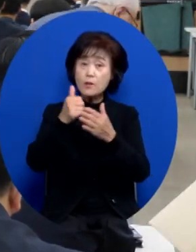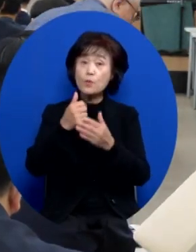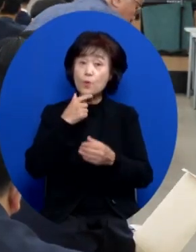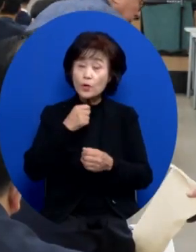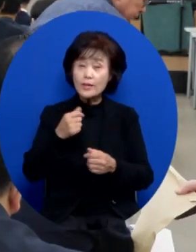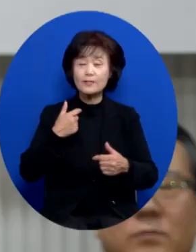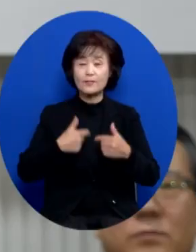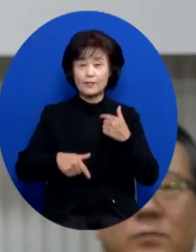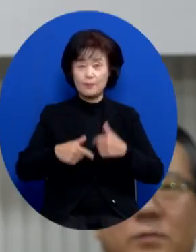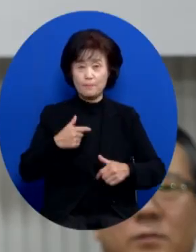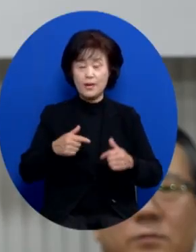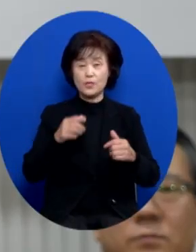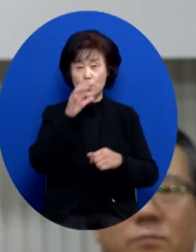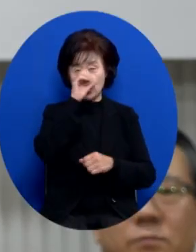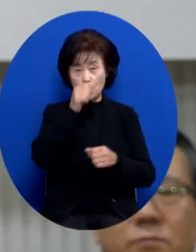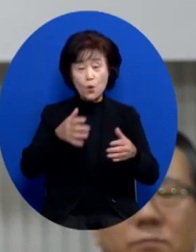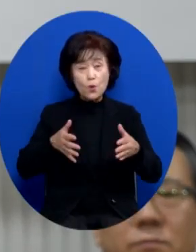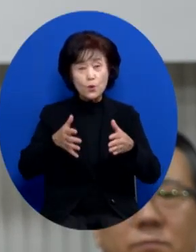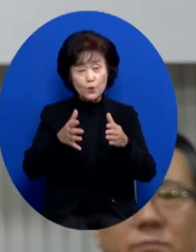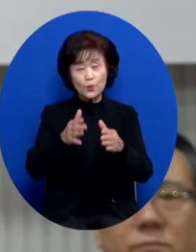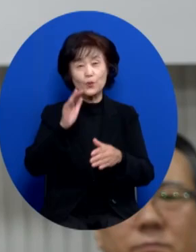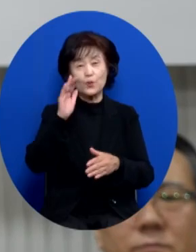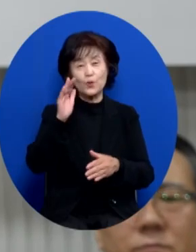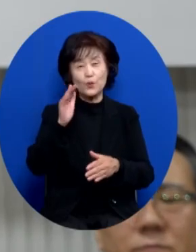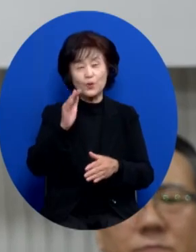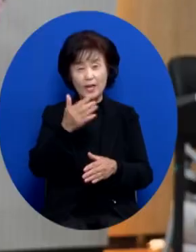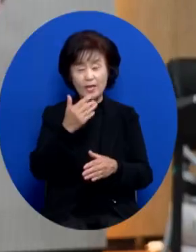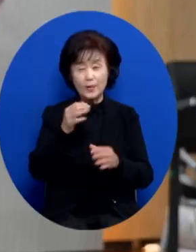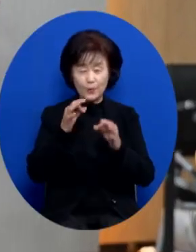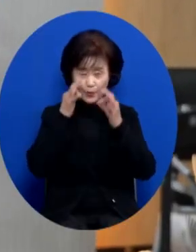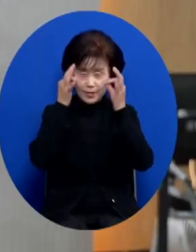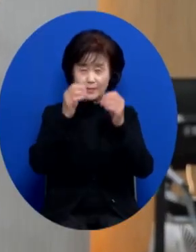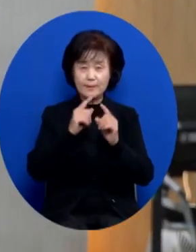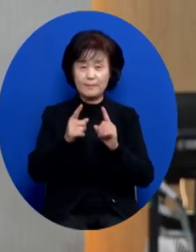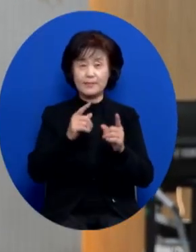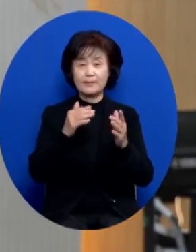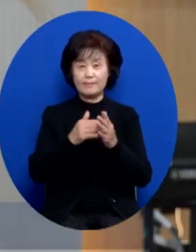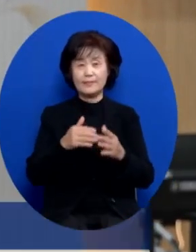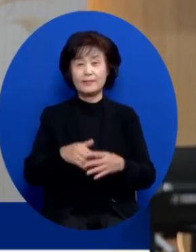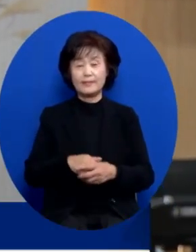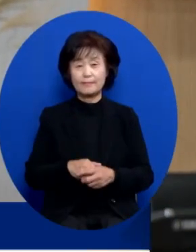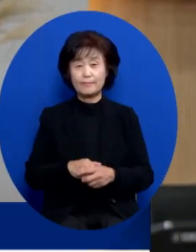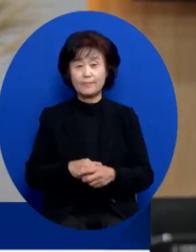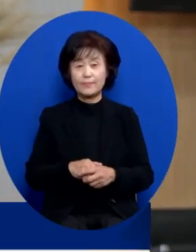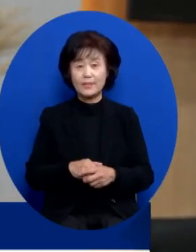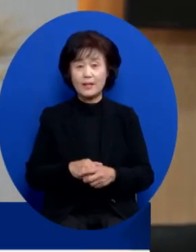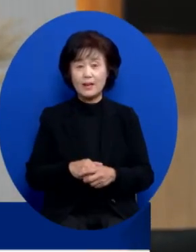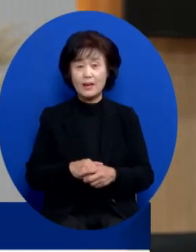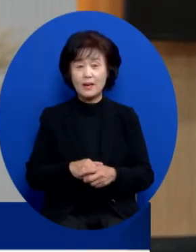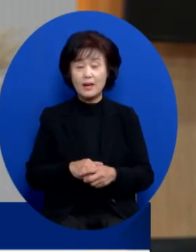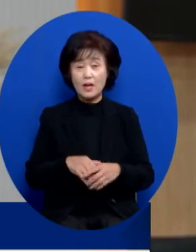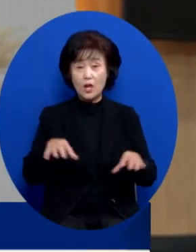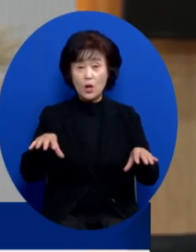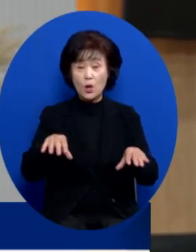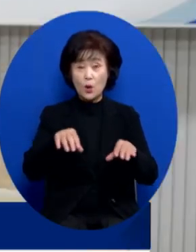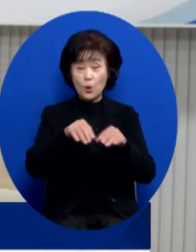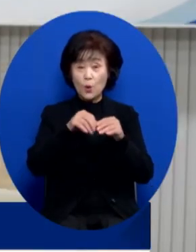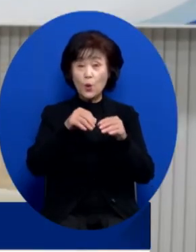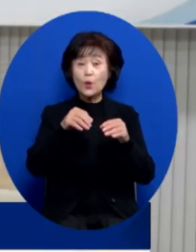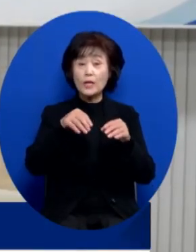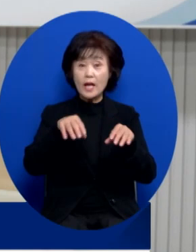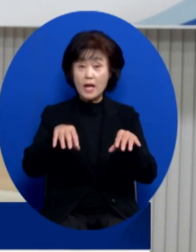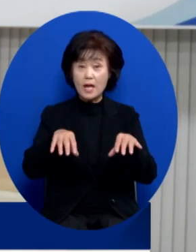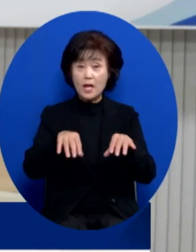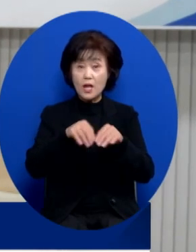원하시고 기뻐하시는 좋은 통로가 되겠다고 말했습니다. 교단 총무로 당선되어서